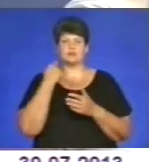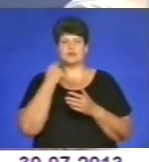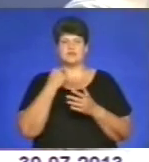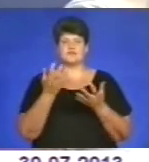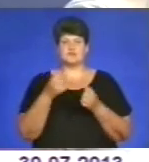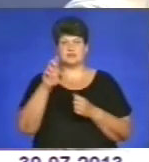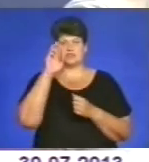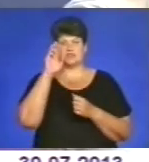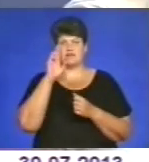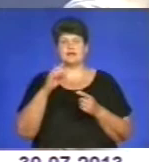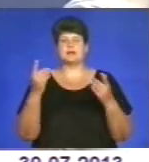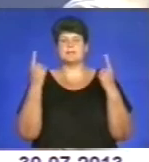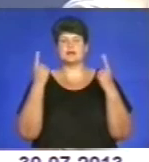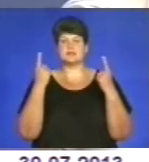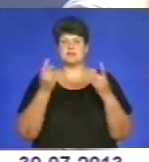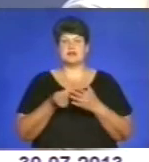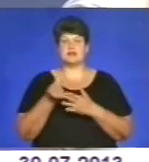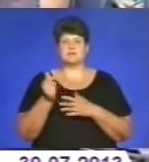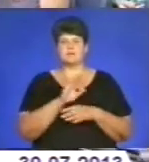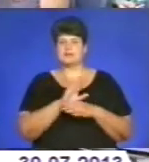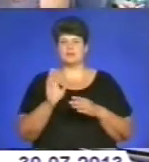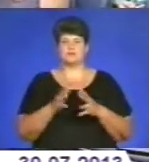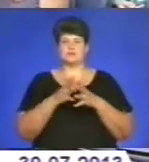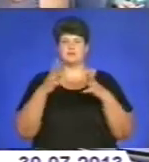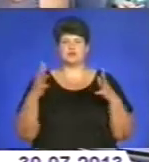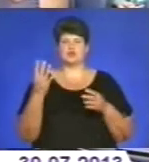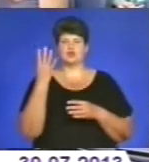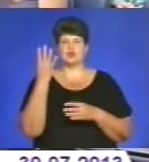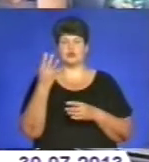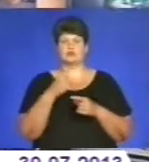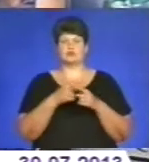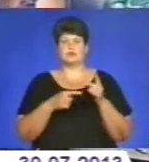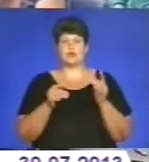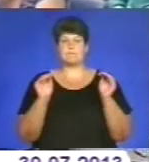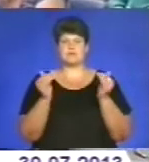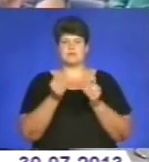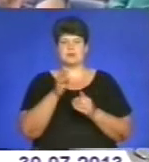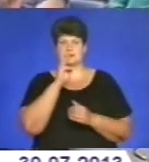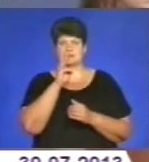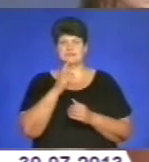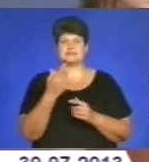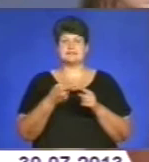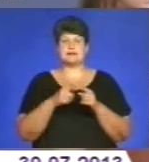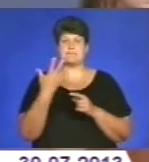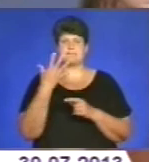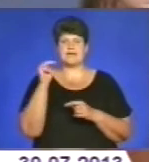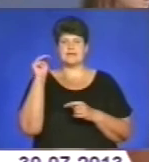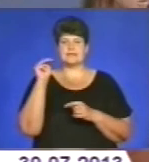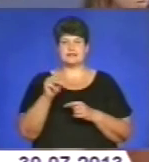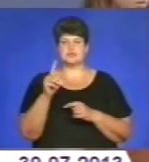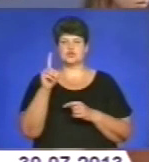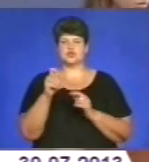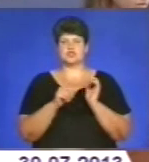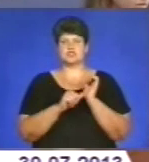держава. Однак максимальний розмір виплати не перевищуватиме 4,5 мінімальних зарплат. Нині це 5161